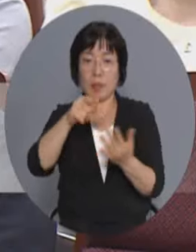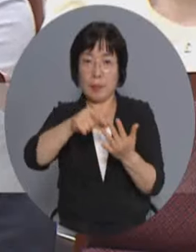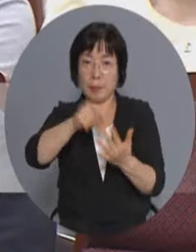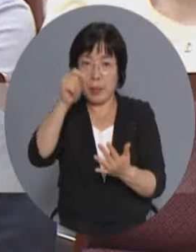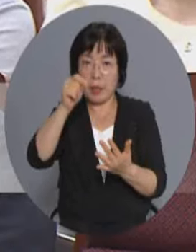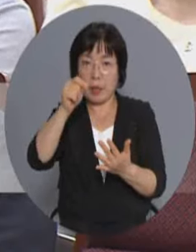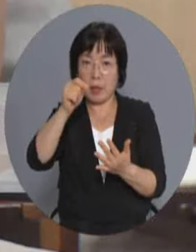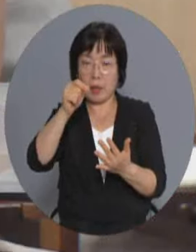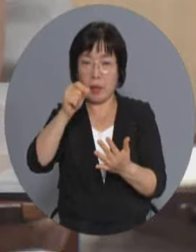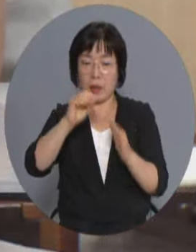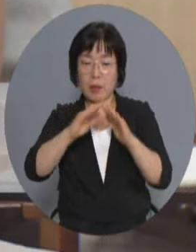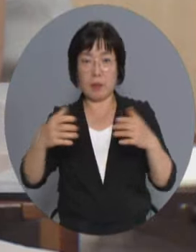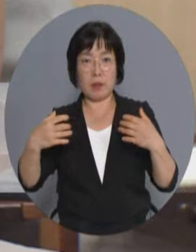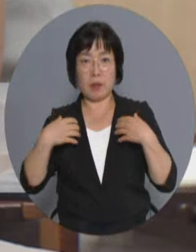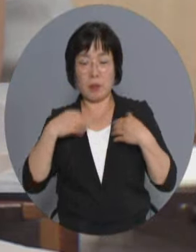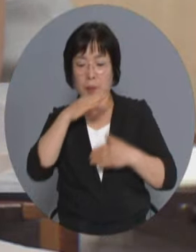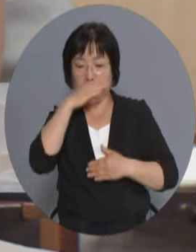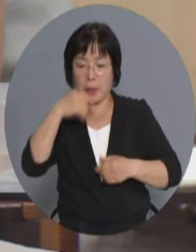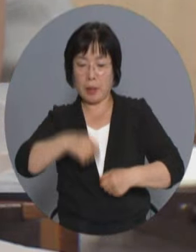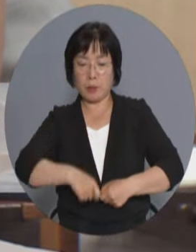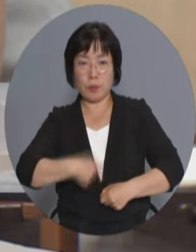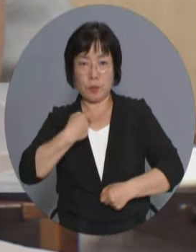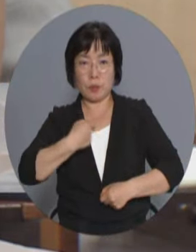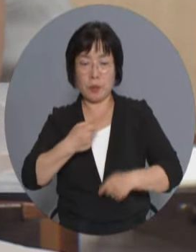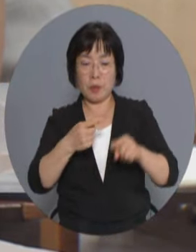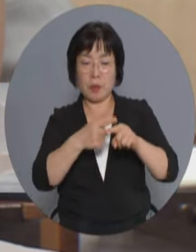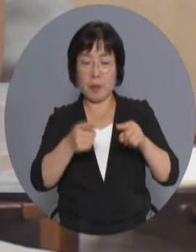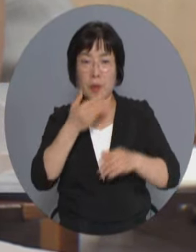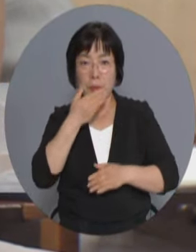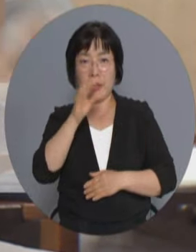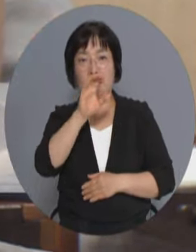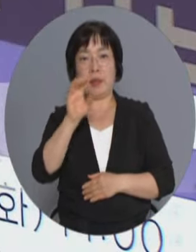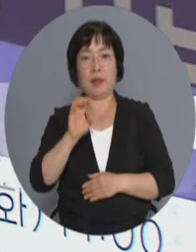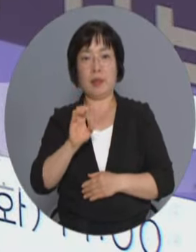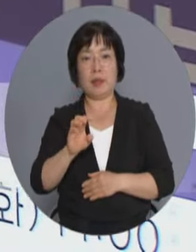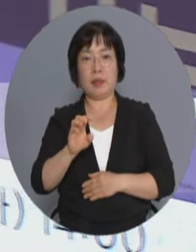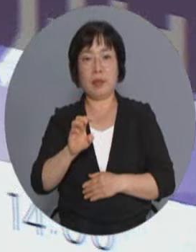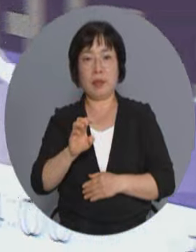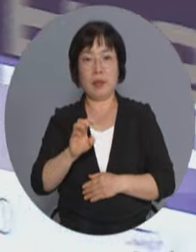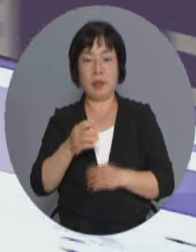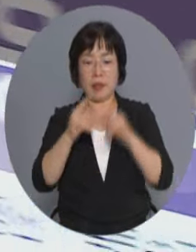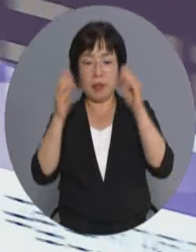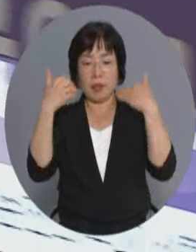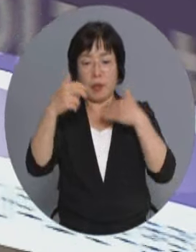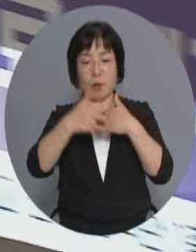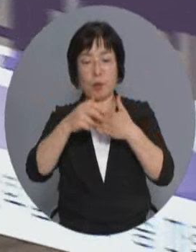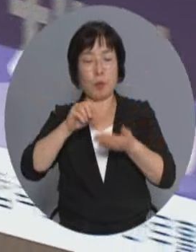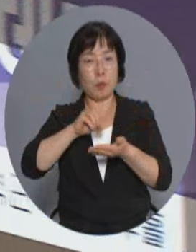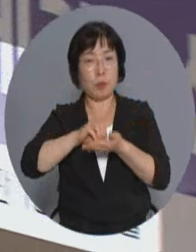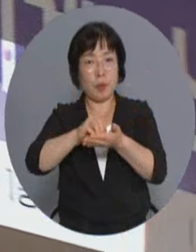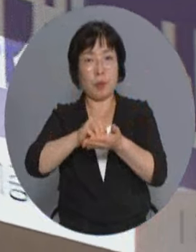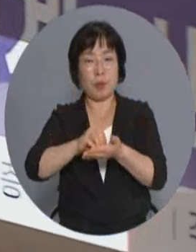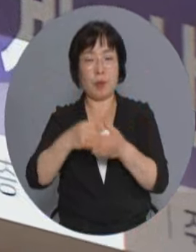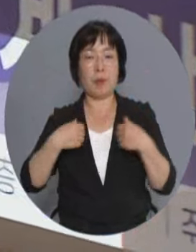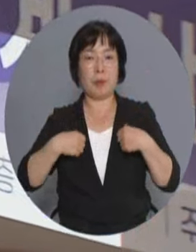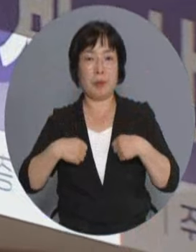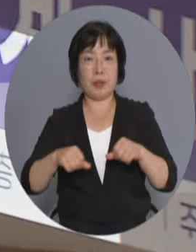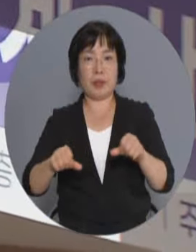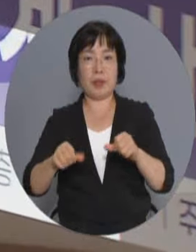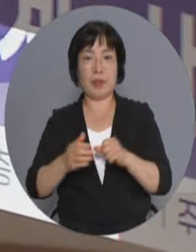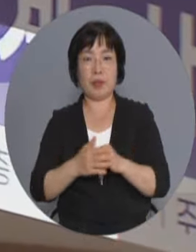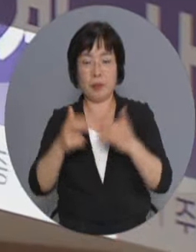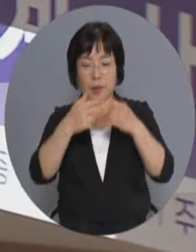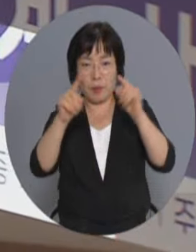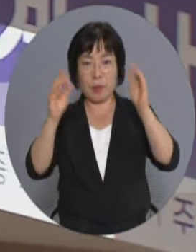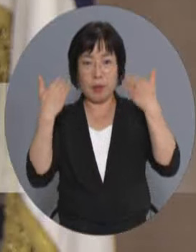선정하는 과제를 전남도가 공정하게 진행할 것인지 의문이라며 이같이 밝혔습니다 단장은 의대